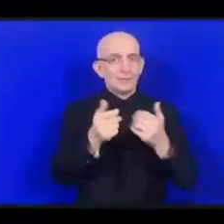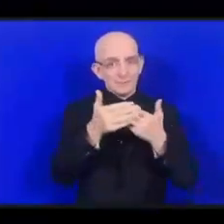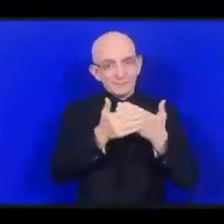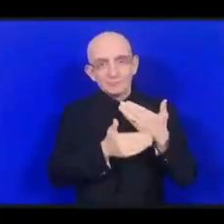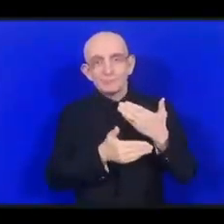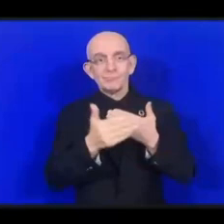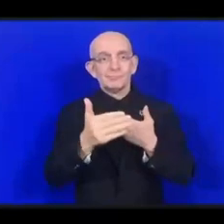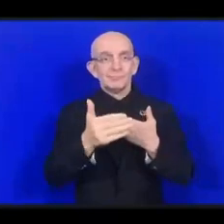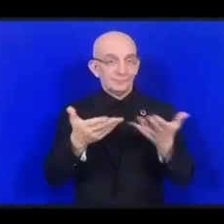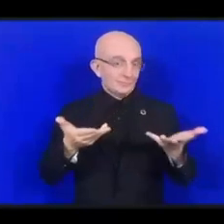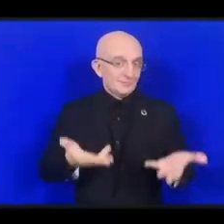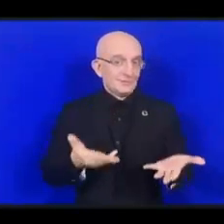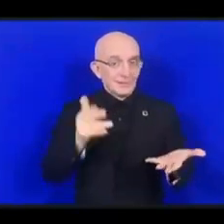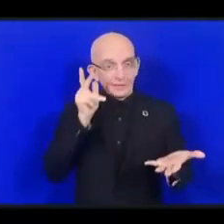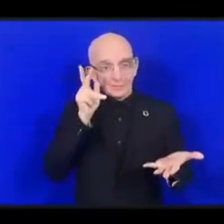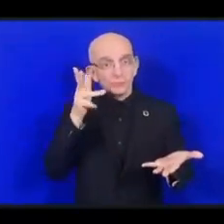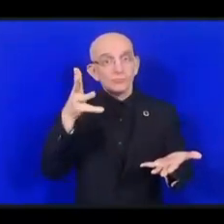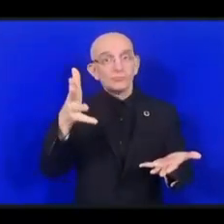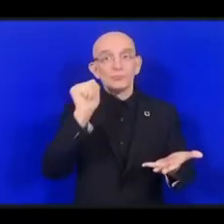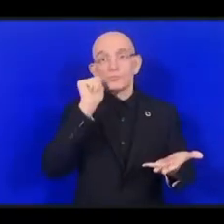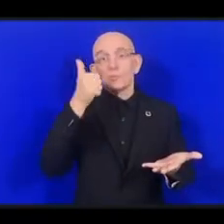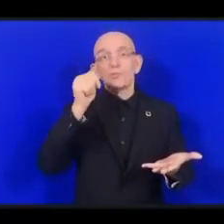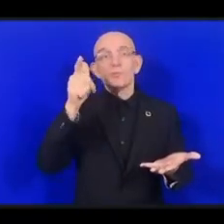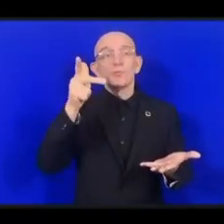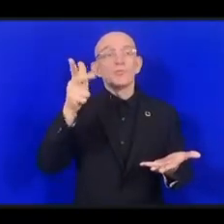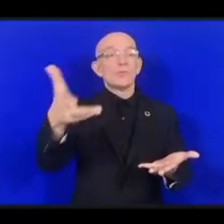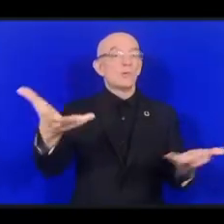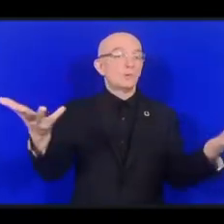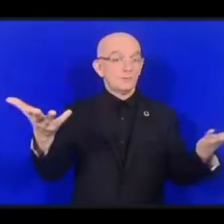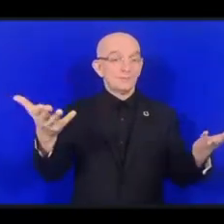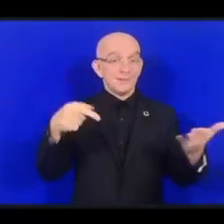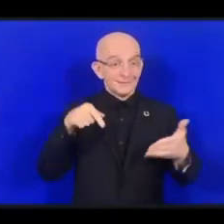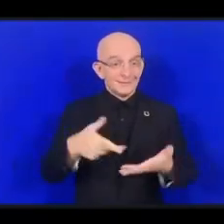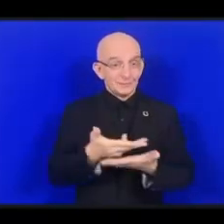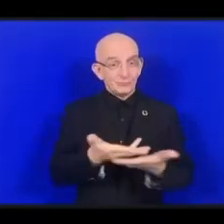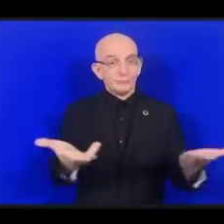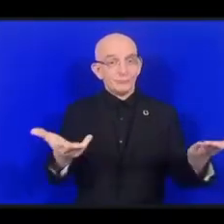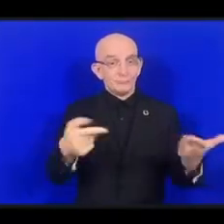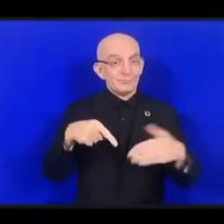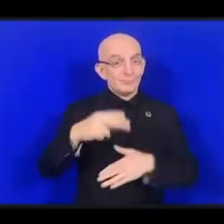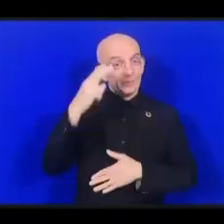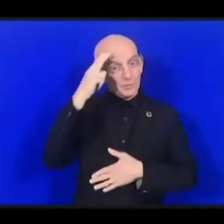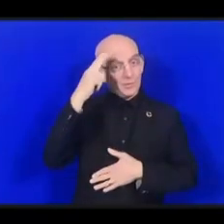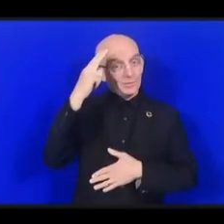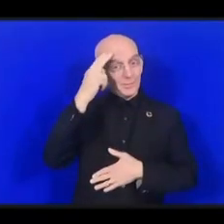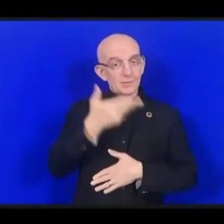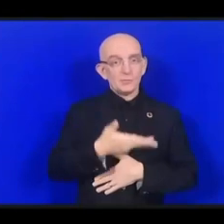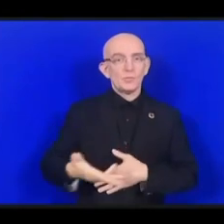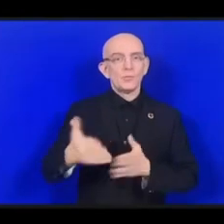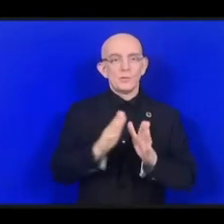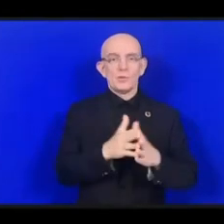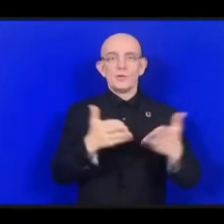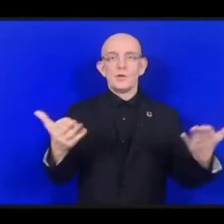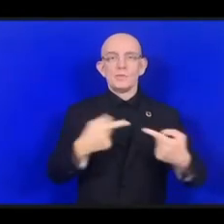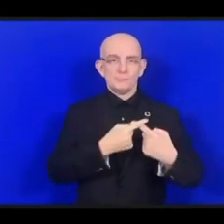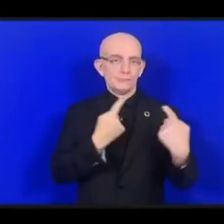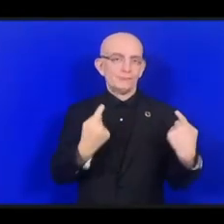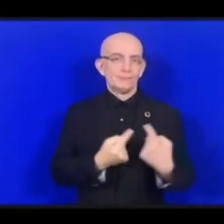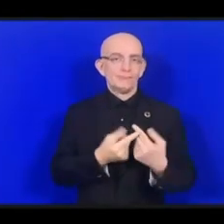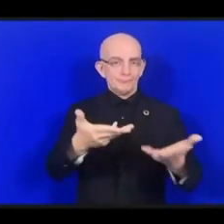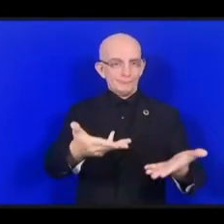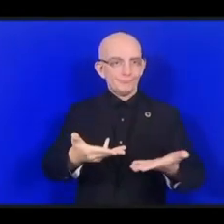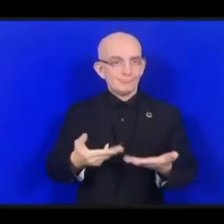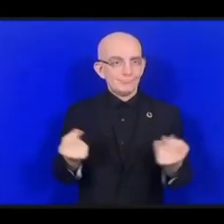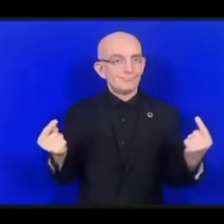les bras grands ouverts que le Royaume d'Arabie Saoudite accueille le monde au Forum de la gouvernance pour la gouvernance de l'Internet